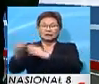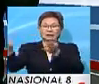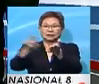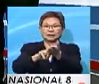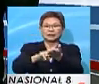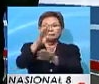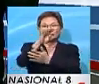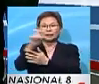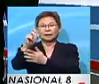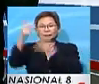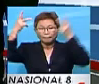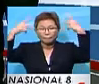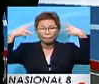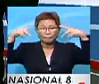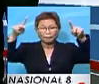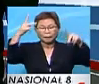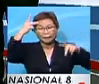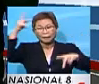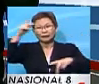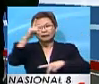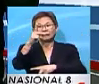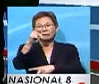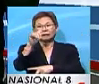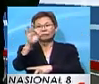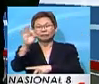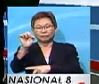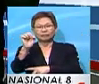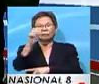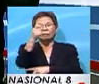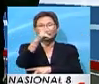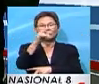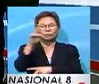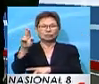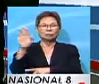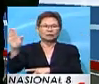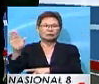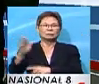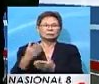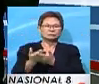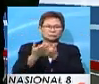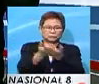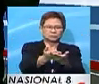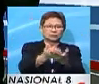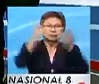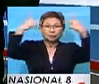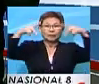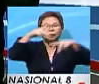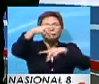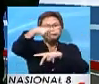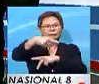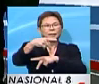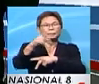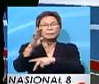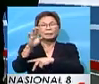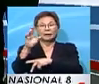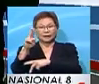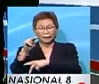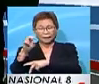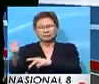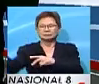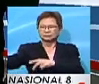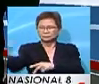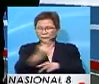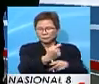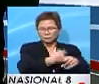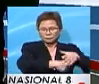bekas presiden persatuan bola sepak Kelantan Kafa Tan Sri Anwar Musa yang mencadangkan agar presiden pbns tampil memimpin